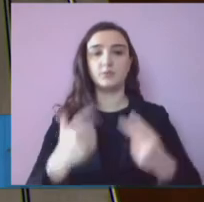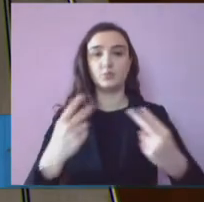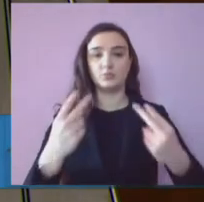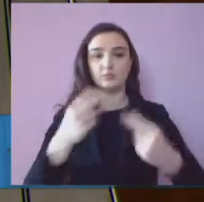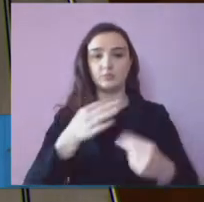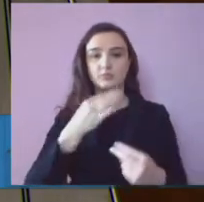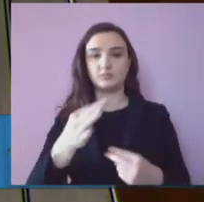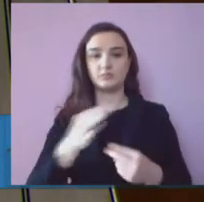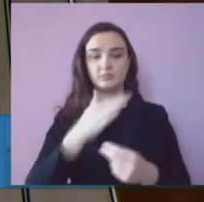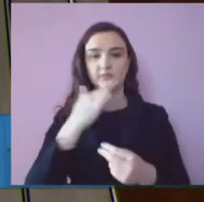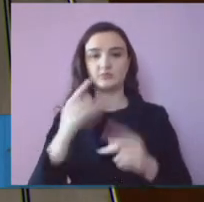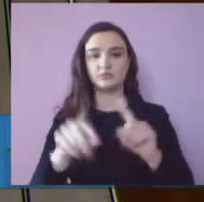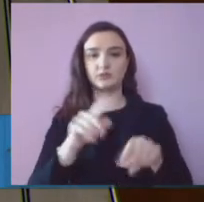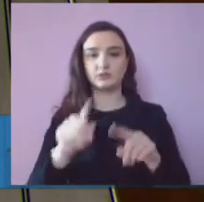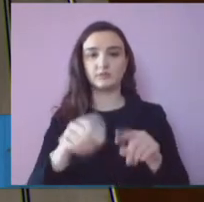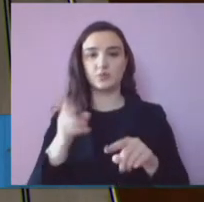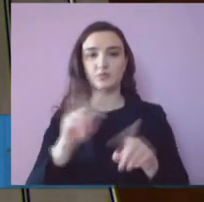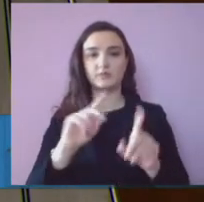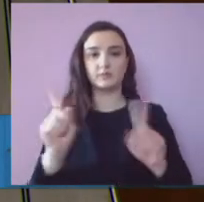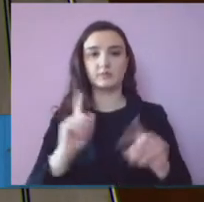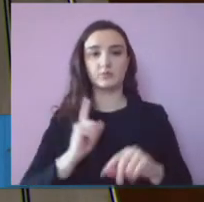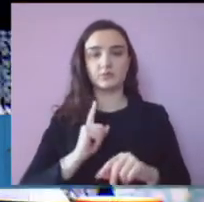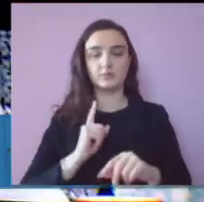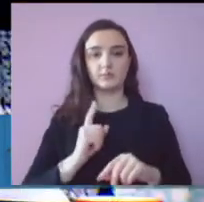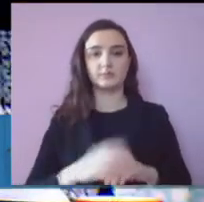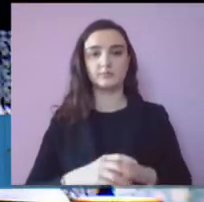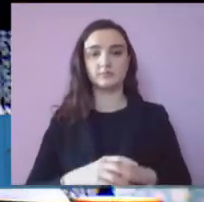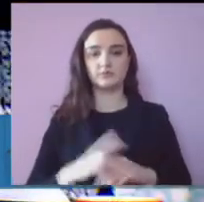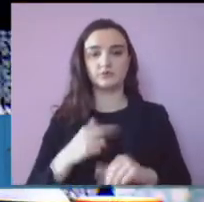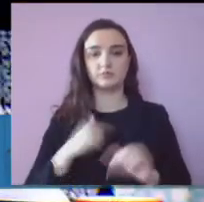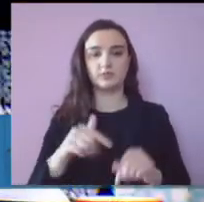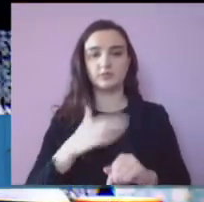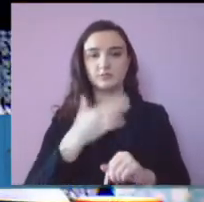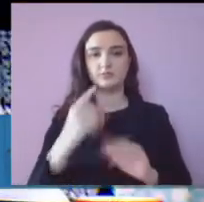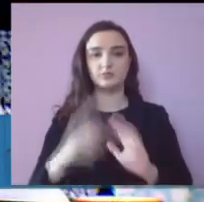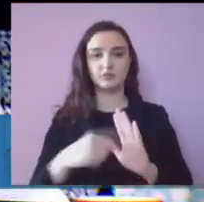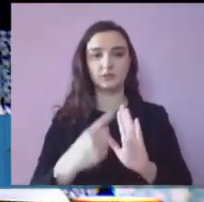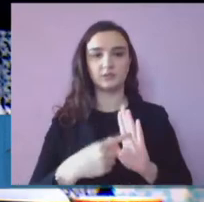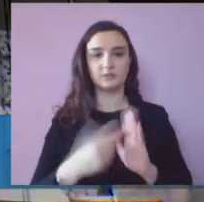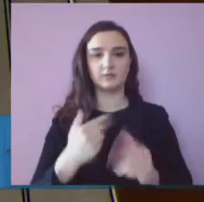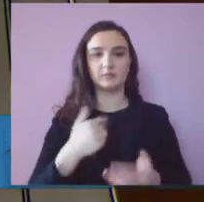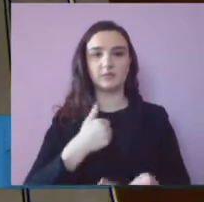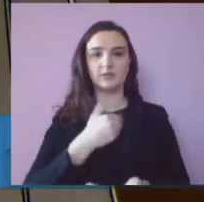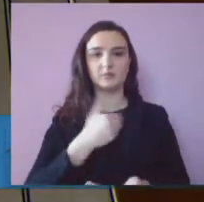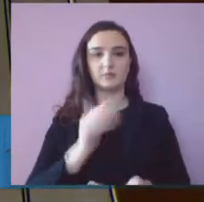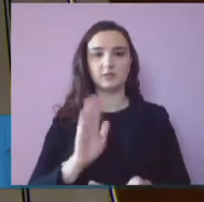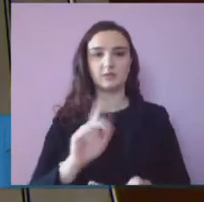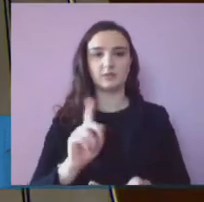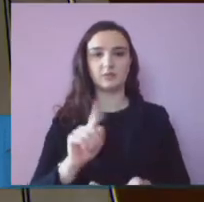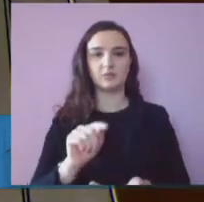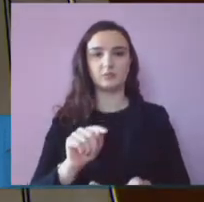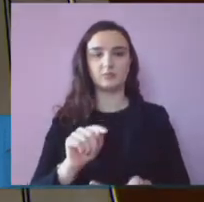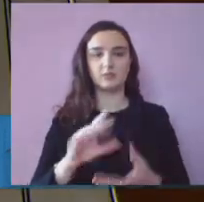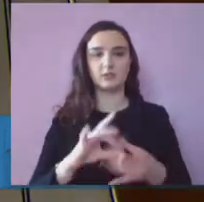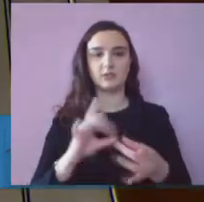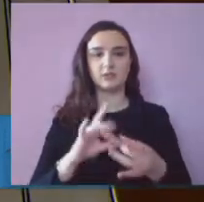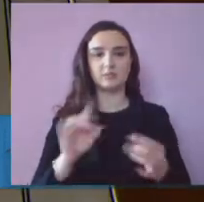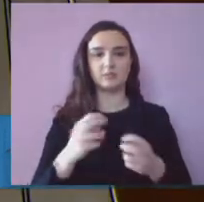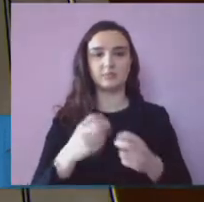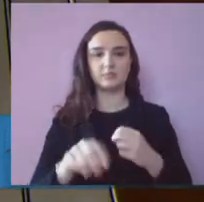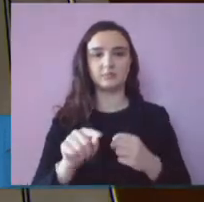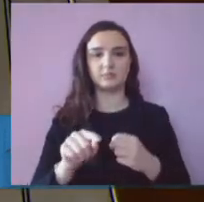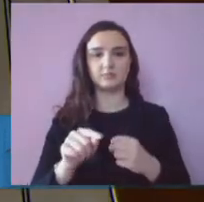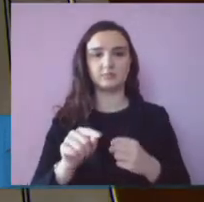ეთერში ორივე ხაზზე გველოდება მაყურებელი და თანაც ძალიან ბევრი კითხვა. მე არ მინდა რომ გაგიწყდეთ ძაფი. მე მესმის,